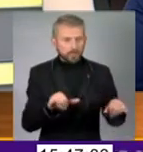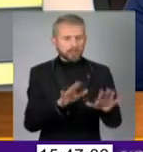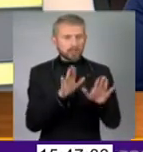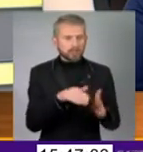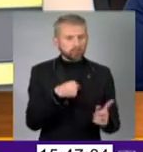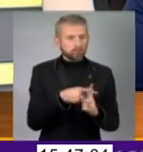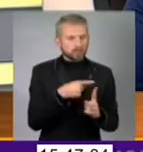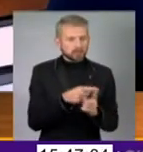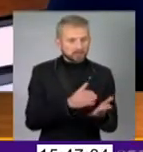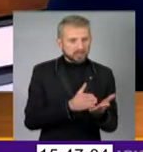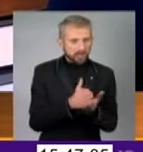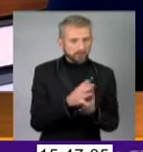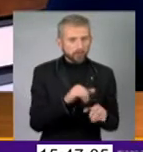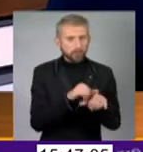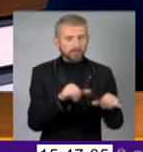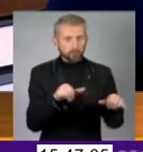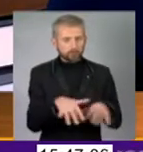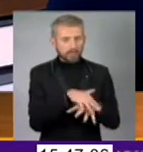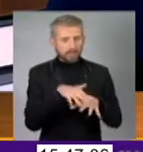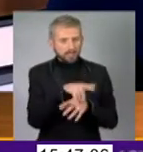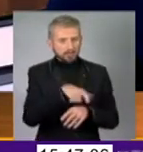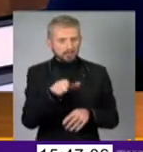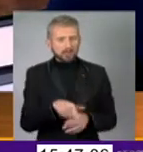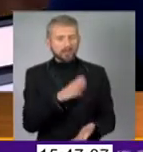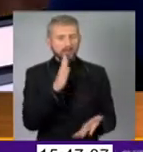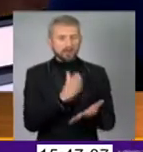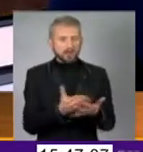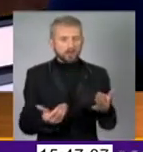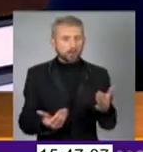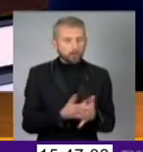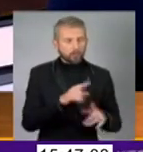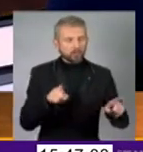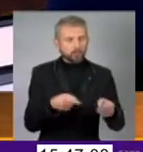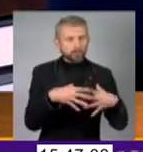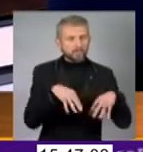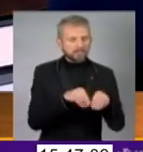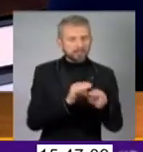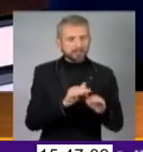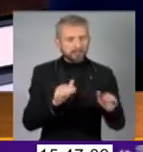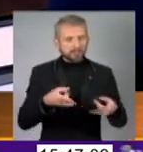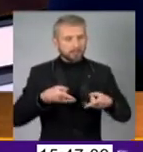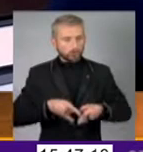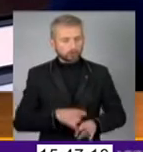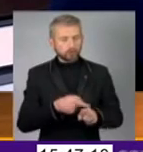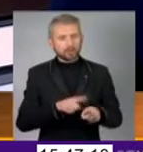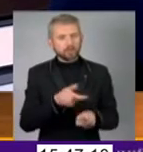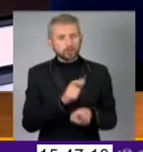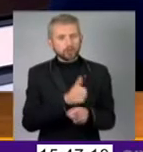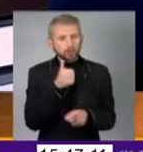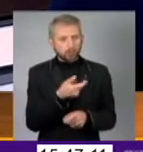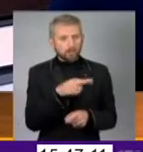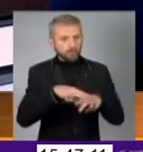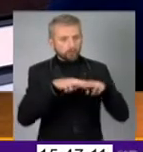позитивна динаміка по приросту населення. Відповідно, є нові створюються сім'ї, діти народжуються. Це дуже добре для